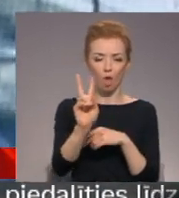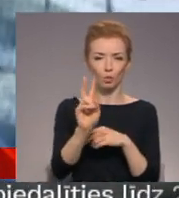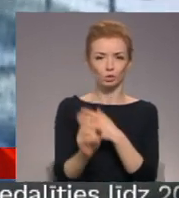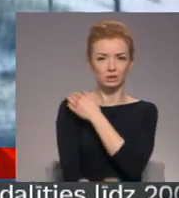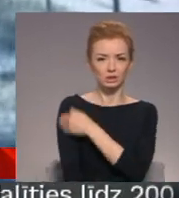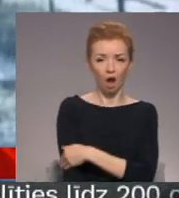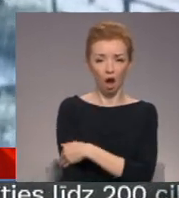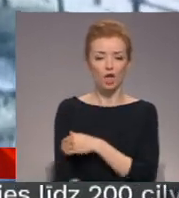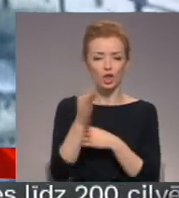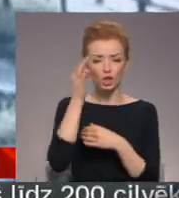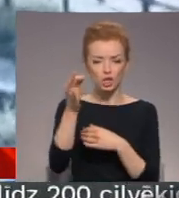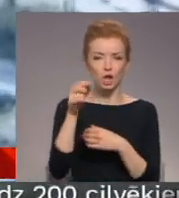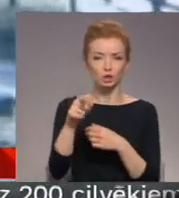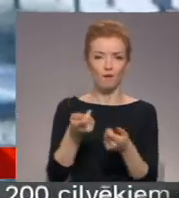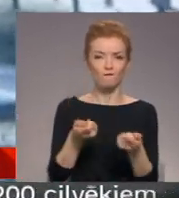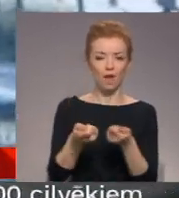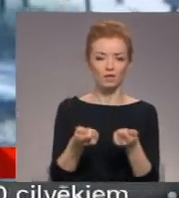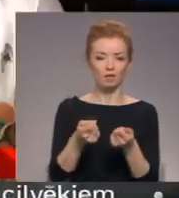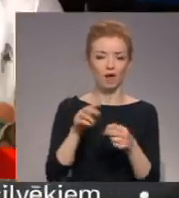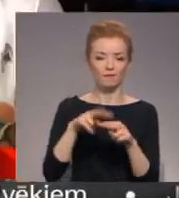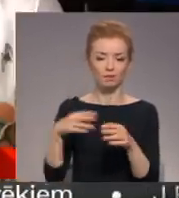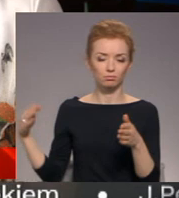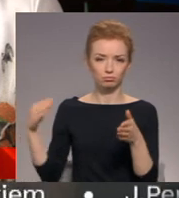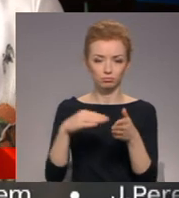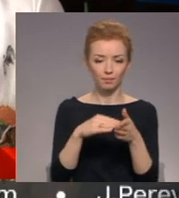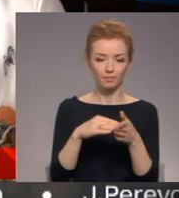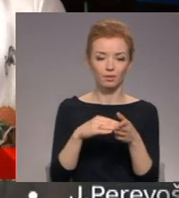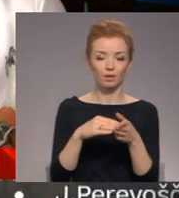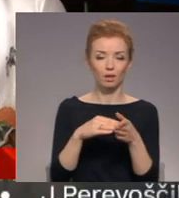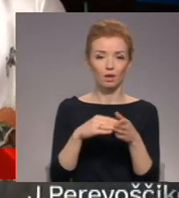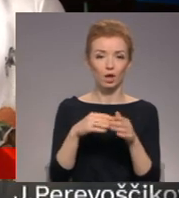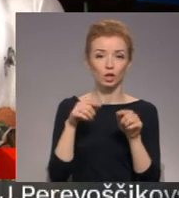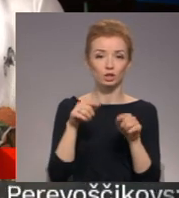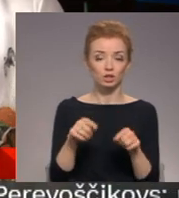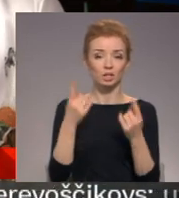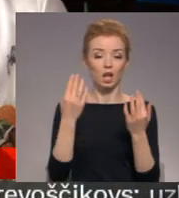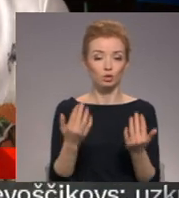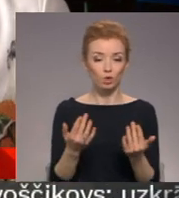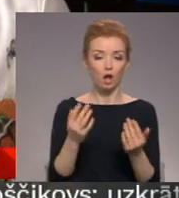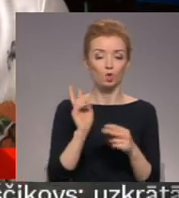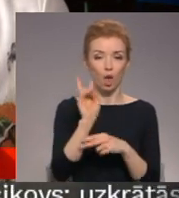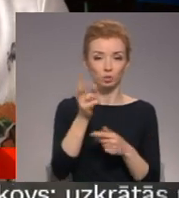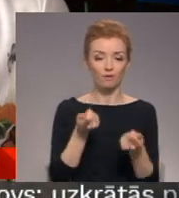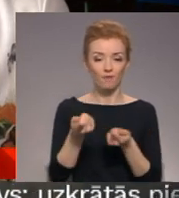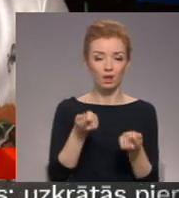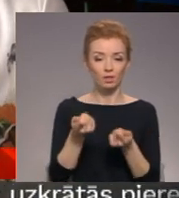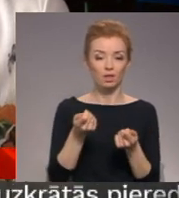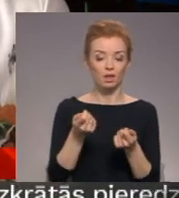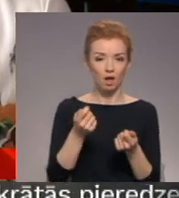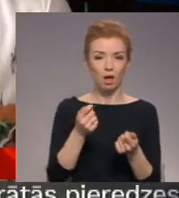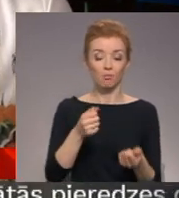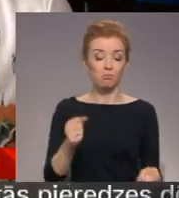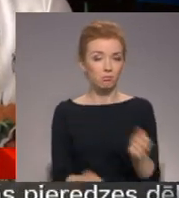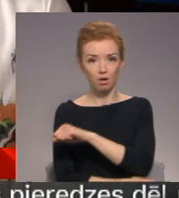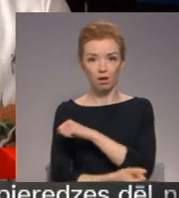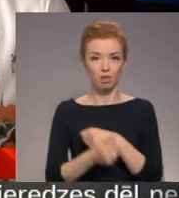sānā tieši vadītāja vietas rajonā. Šī trieciena rezultātā trolejbusa vadītājs zaudēja spēju vadīt